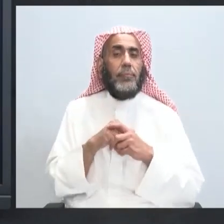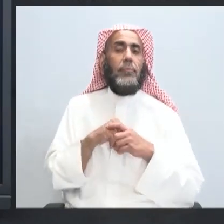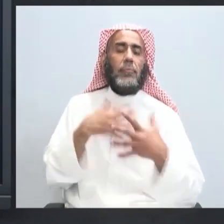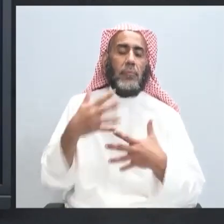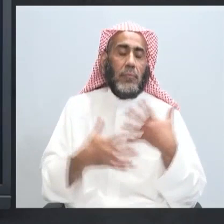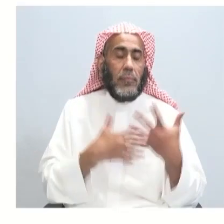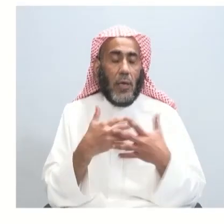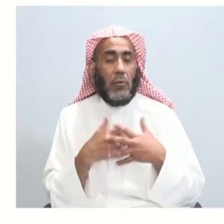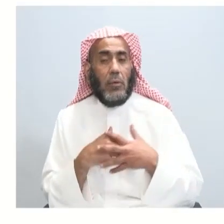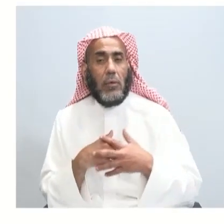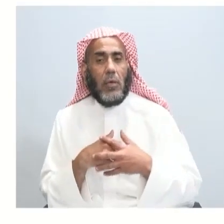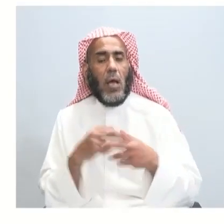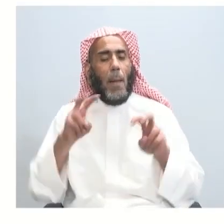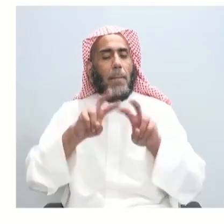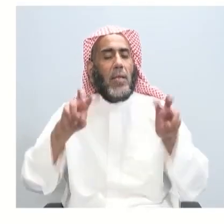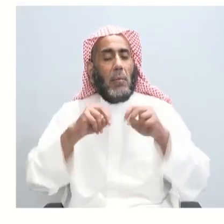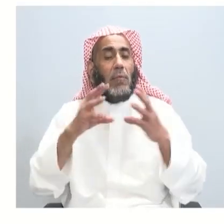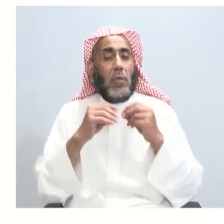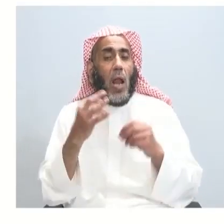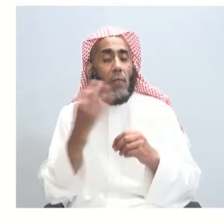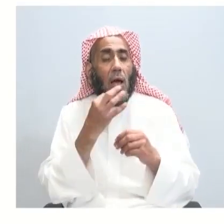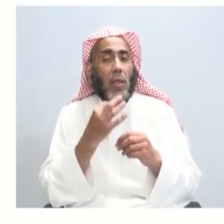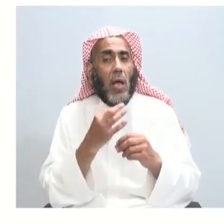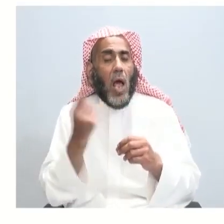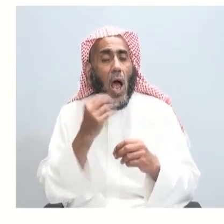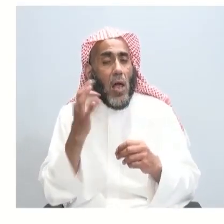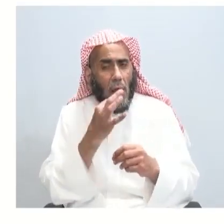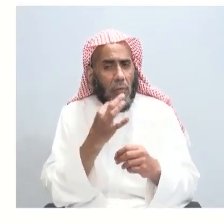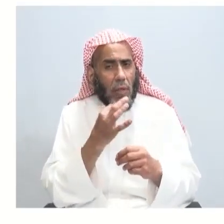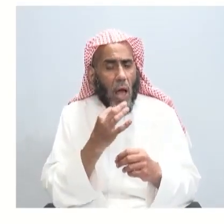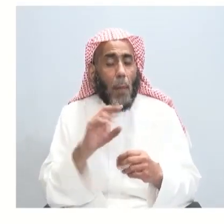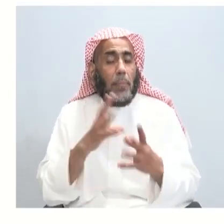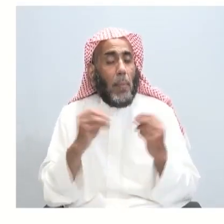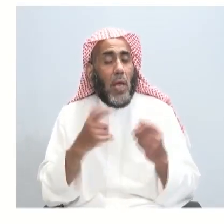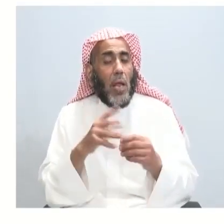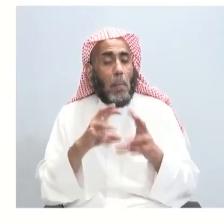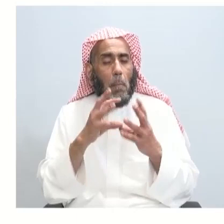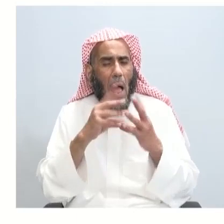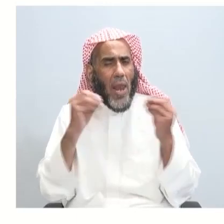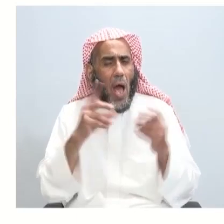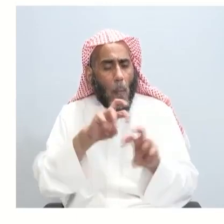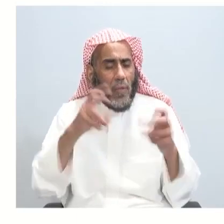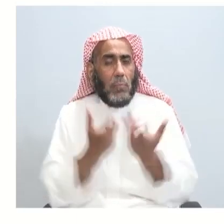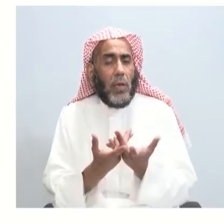صحيح عن ماذا تبحث في معاجم الالفاظ هل تبحث عن اللفظ ام تبحث عن